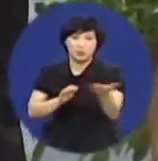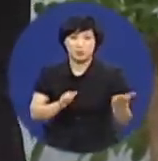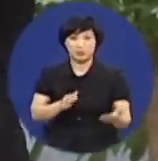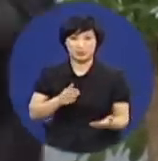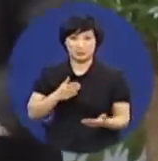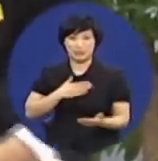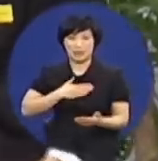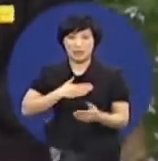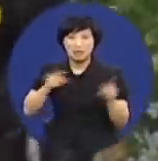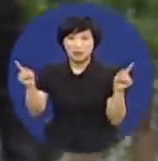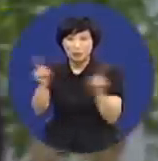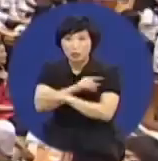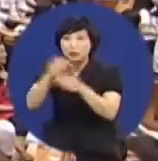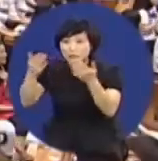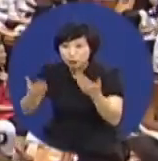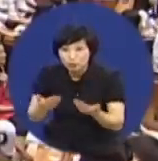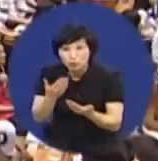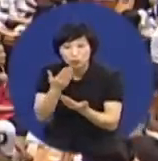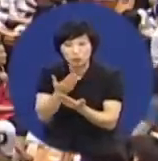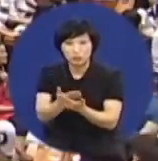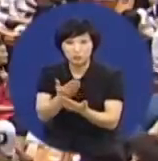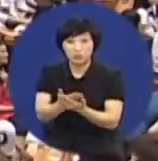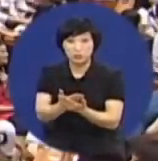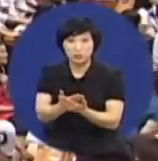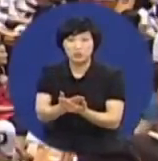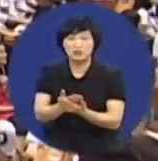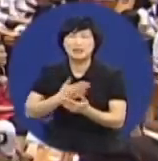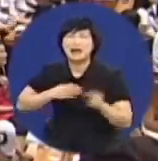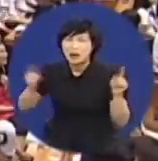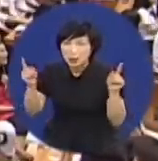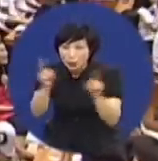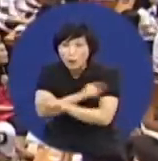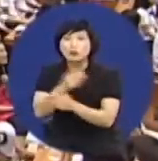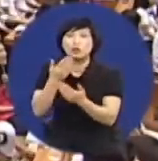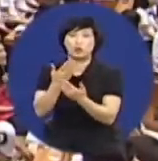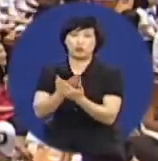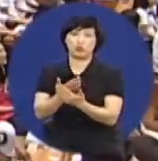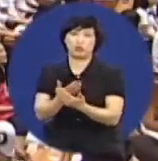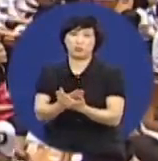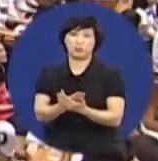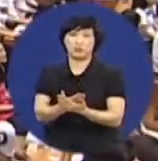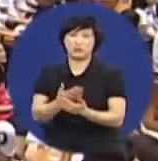今日主の御声が私を治してください、癒してください。